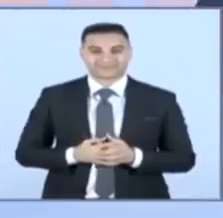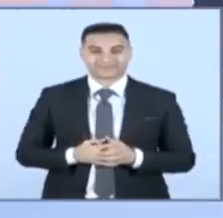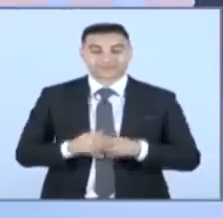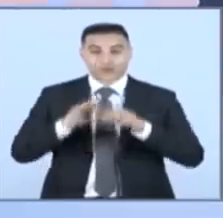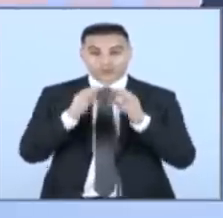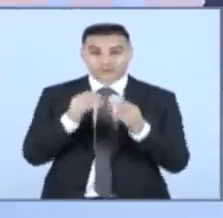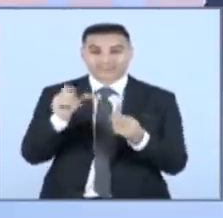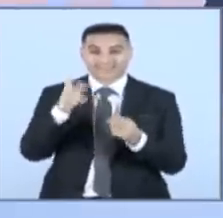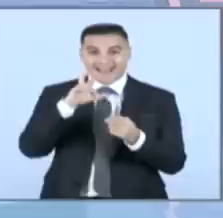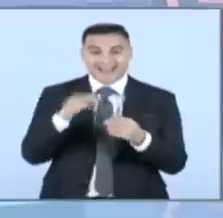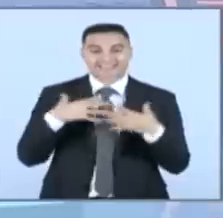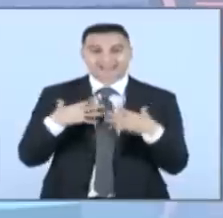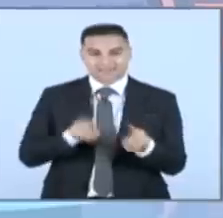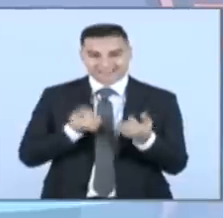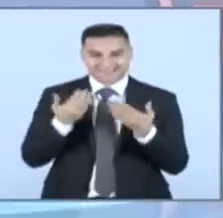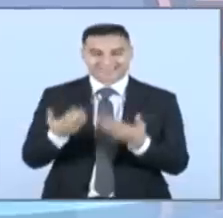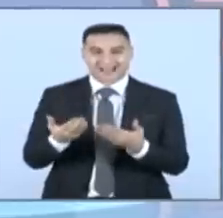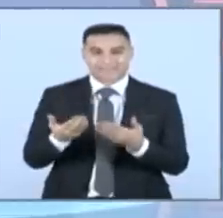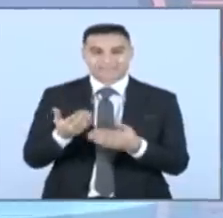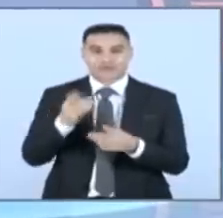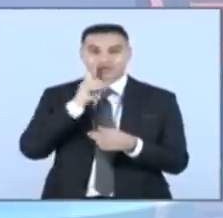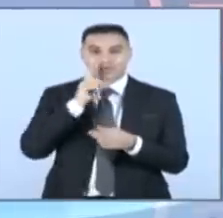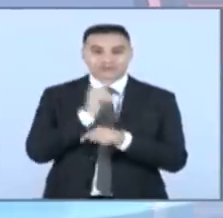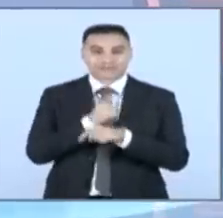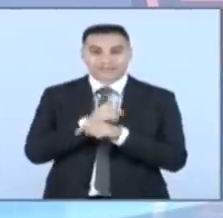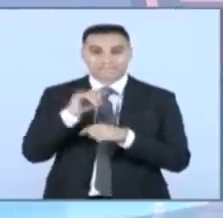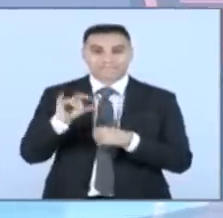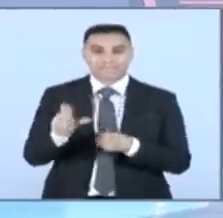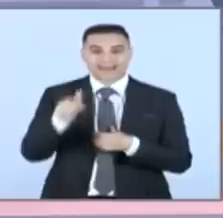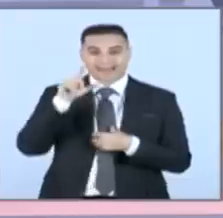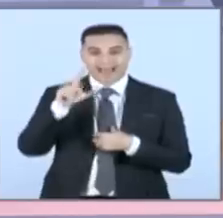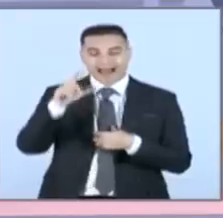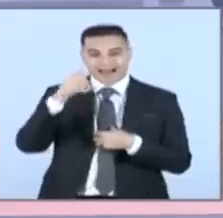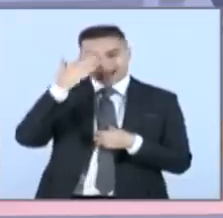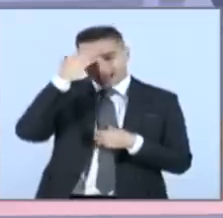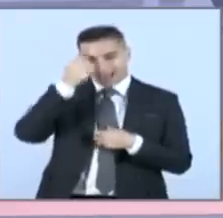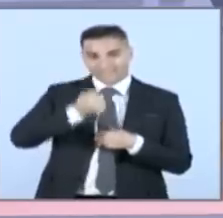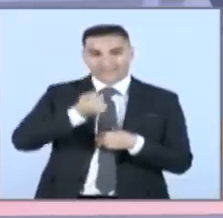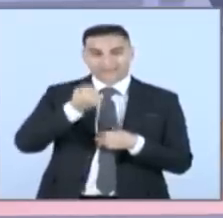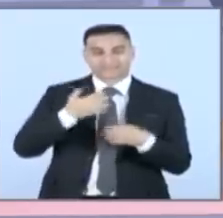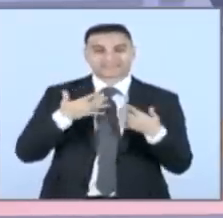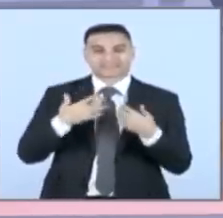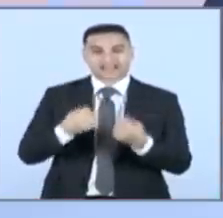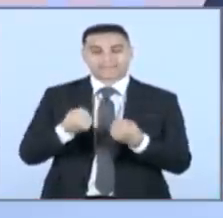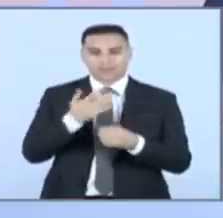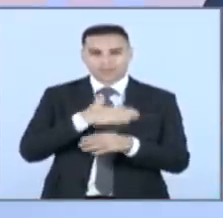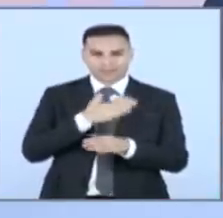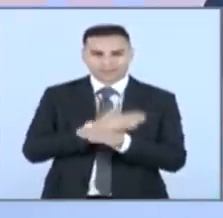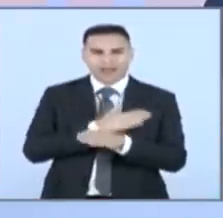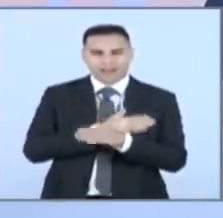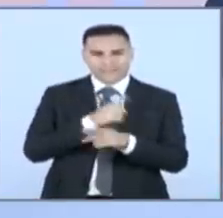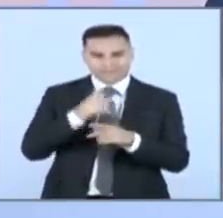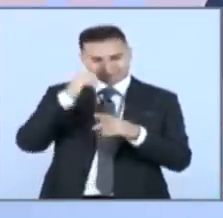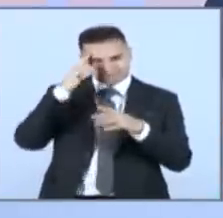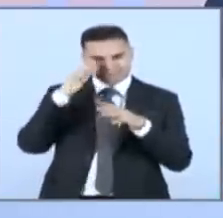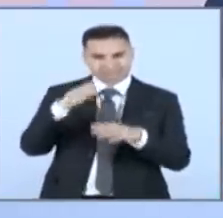عائلة نيازي الحمد لله على السلامة. الله يسلم حضرتك مدام منال، ألف حمد لله على السلامة. الله يسلم حضرتك. إحنا تعبينك معانا، مش